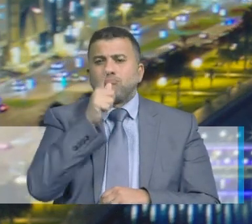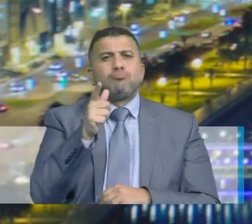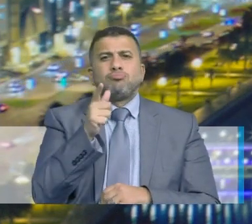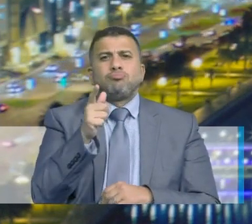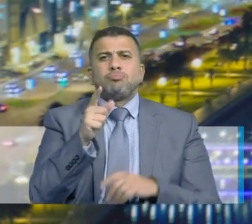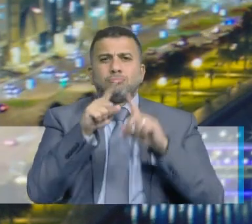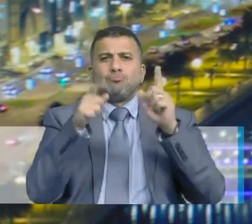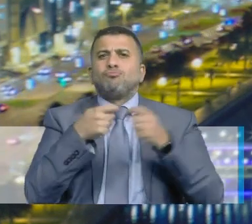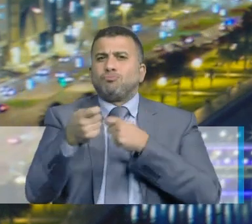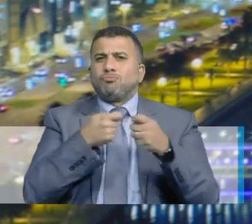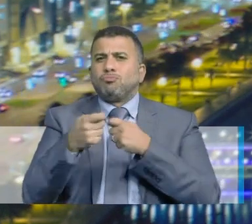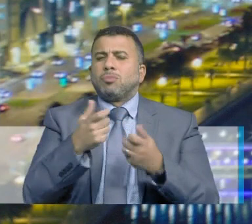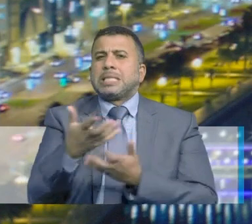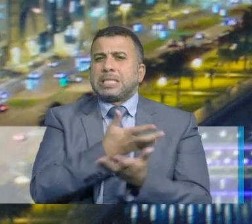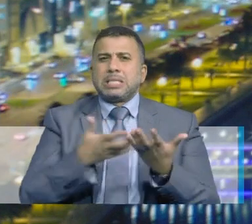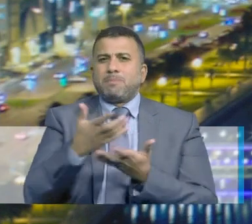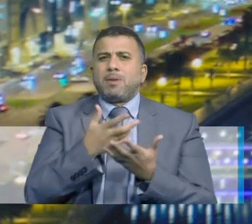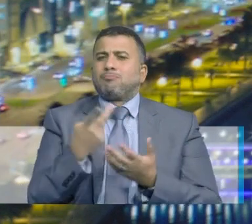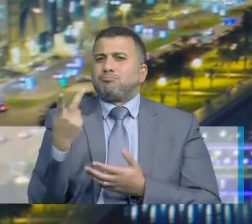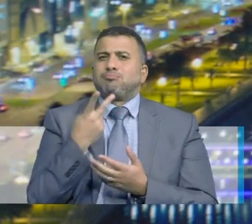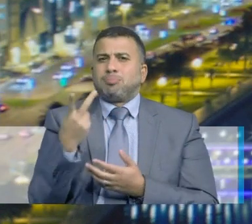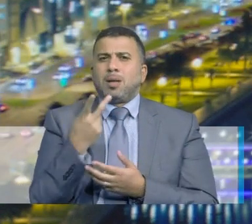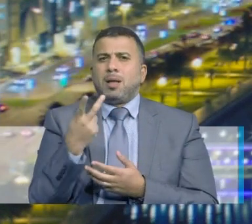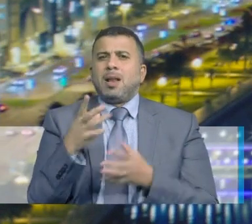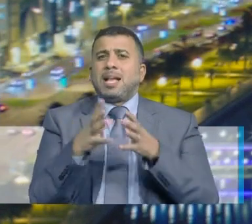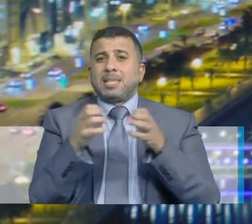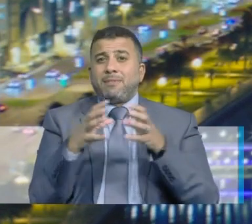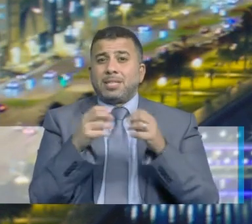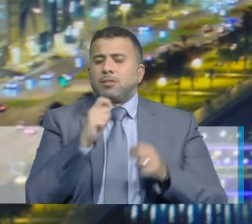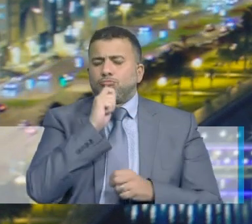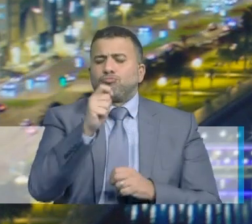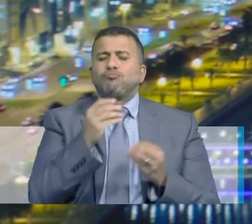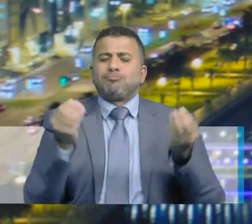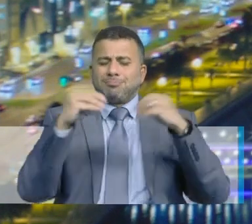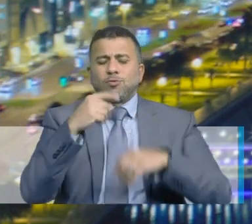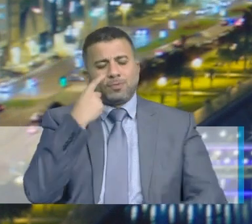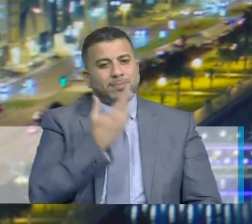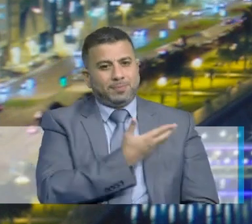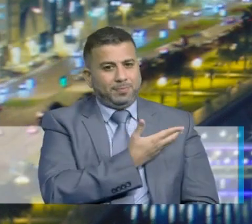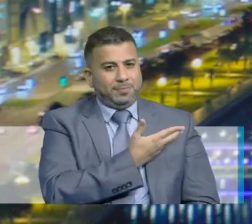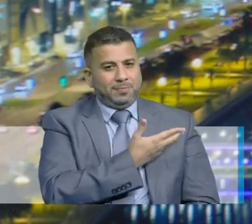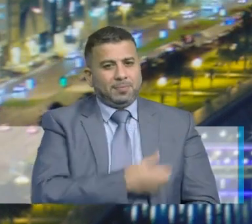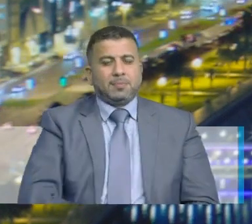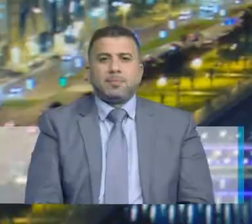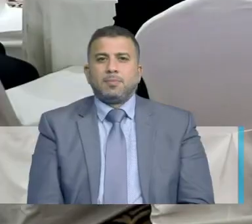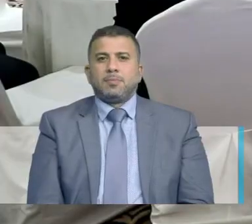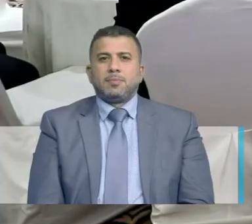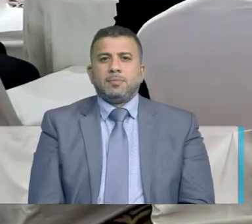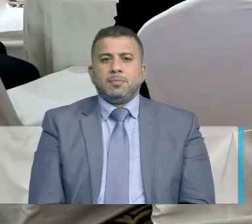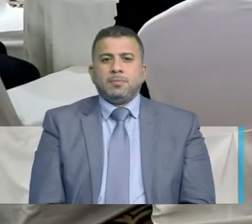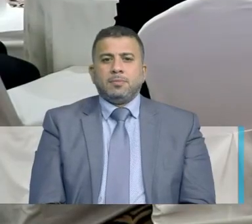تجاره واستعرضه الفرصه الاستثماريه بين الطرفين المزيد من التفاصيل في التقرير التاليه